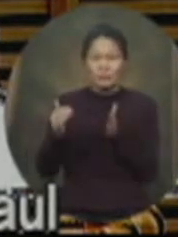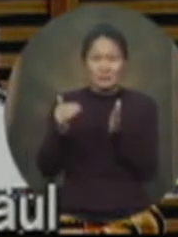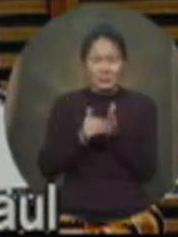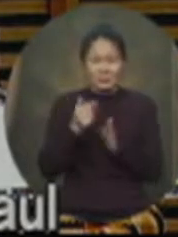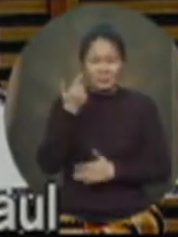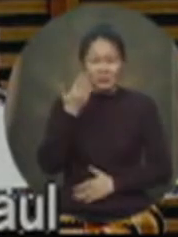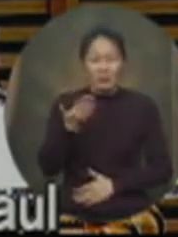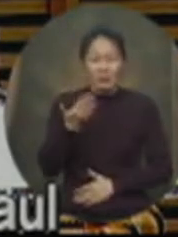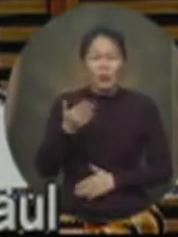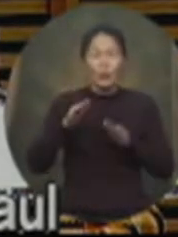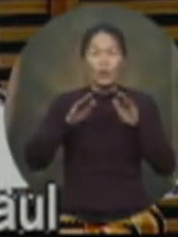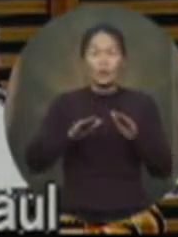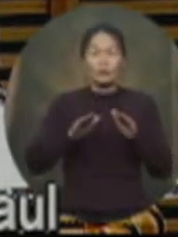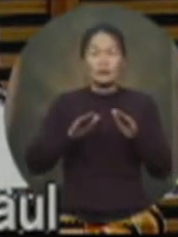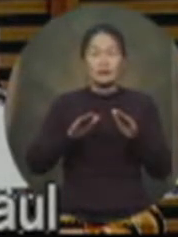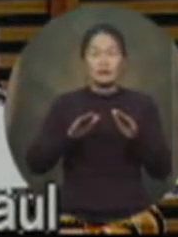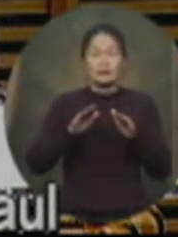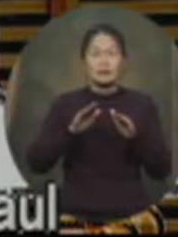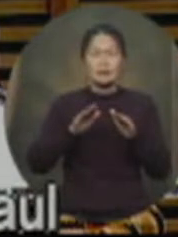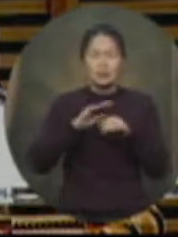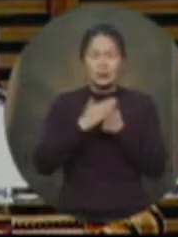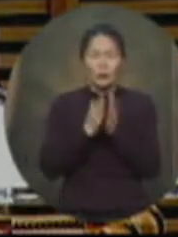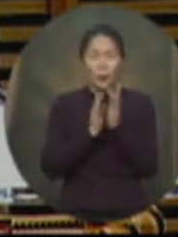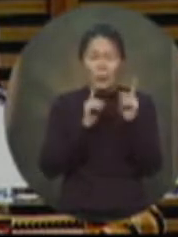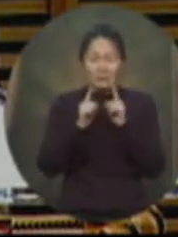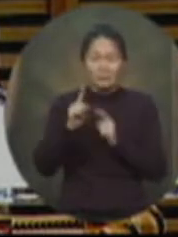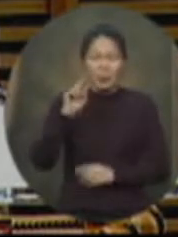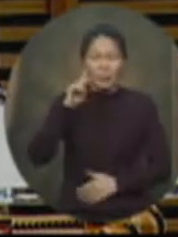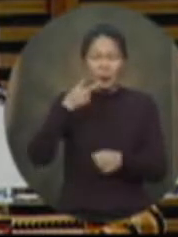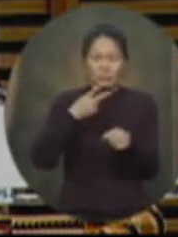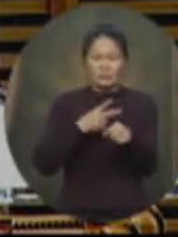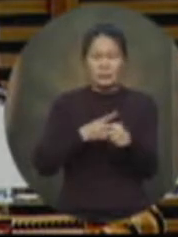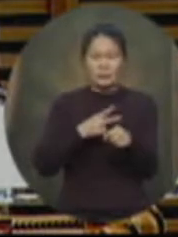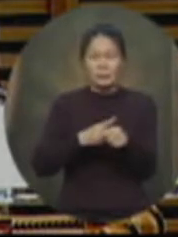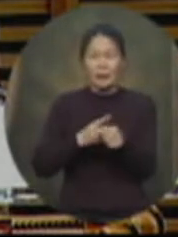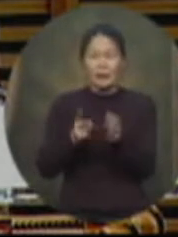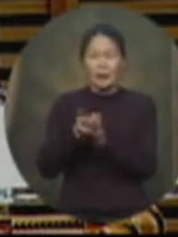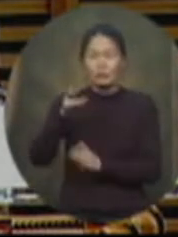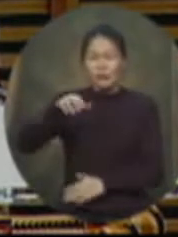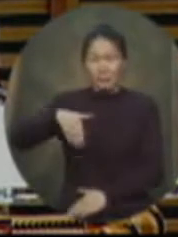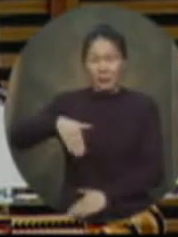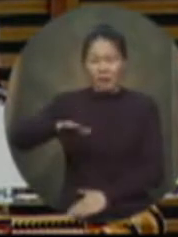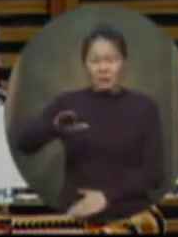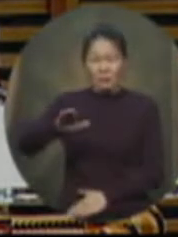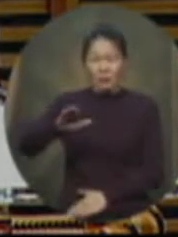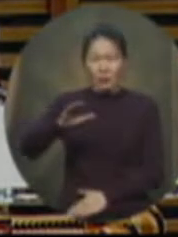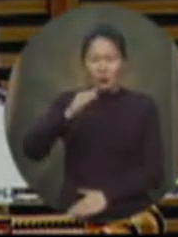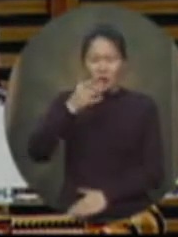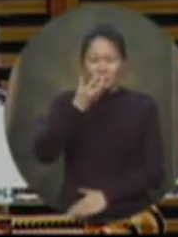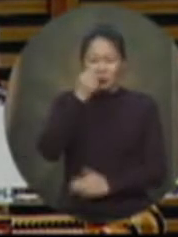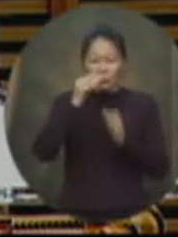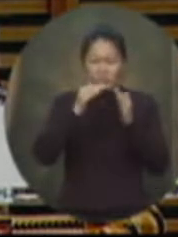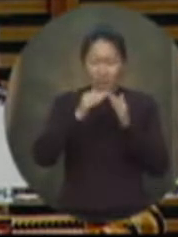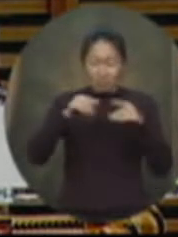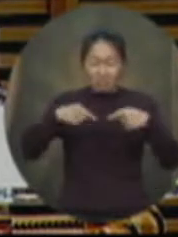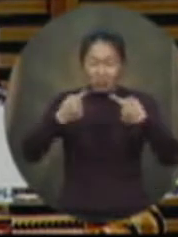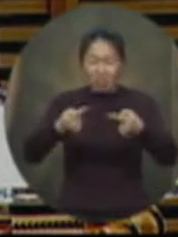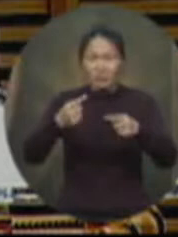오늘 본문 말씀에 사도 바울이 예루살렘에 가서 성전에 들어갔다가